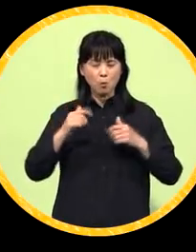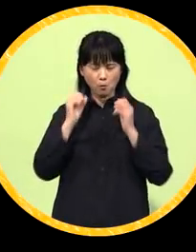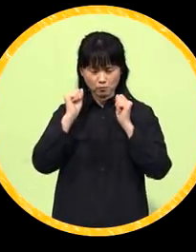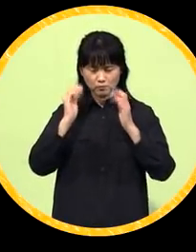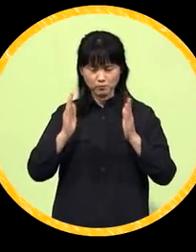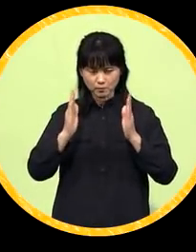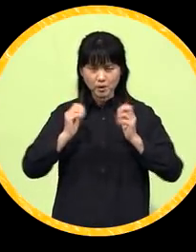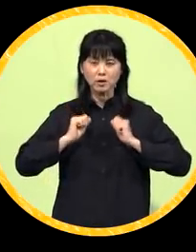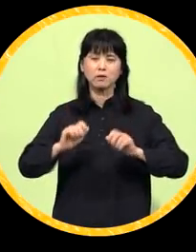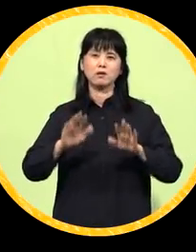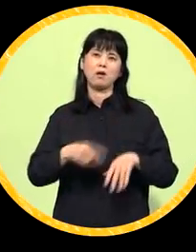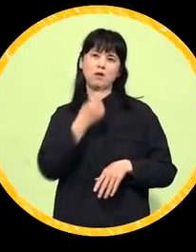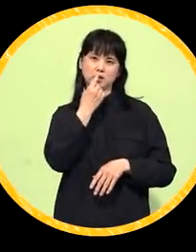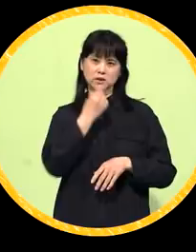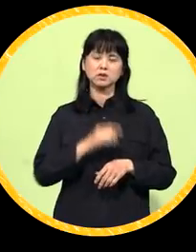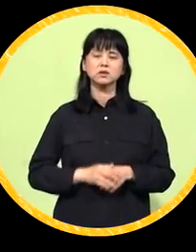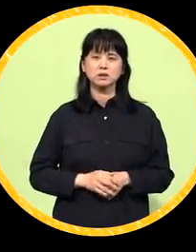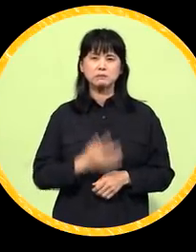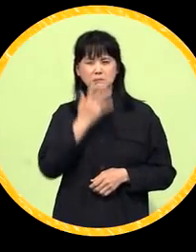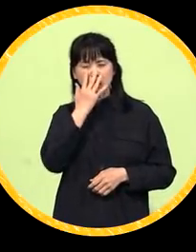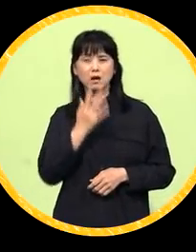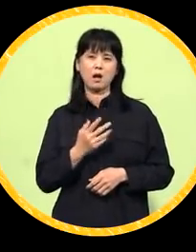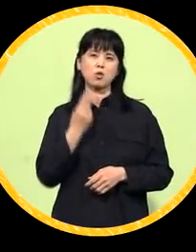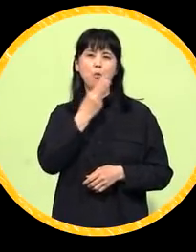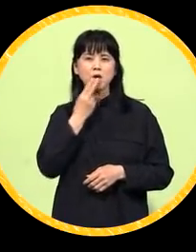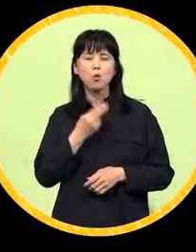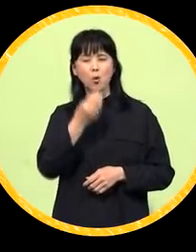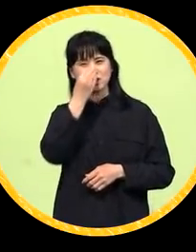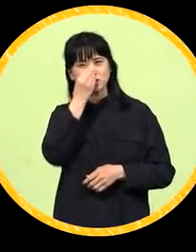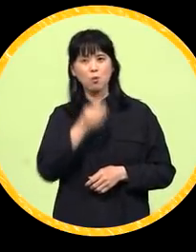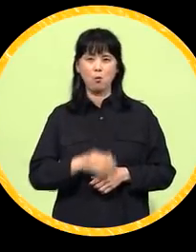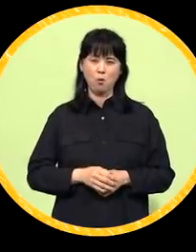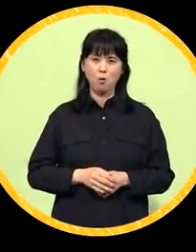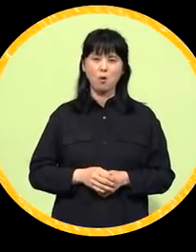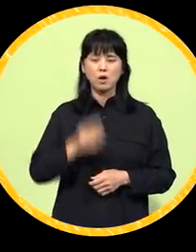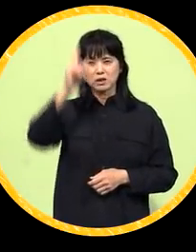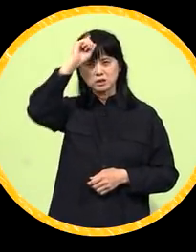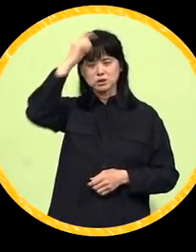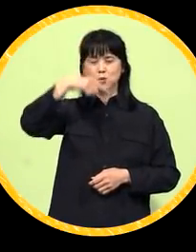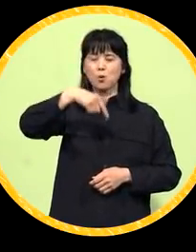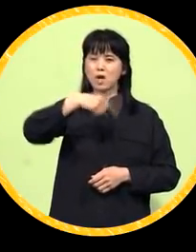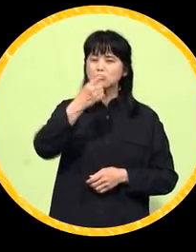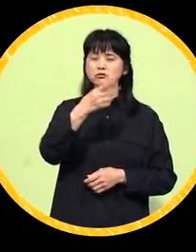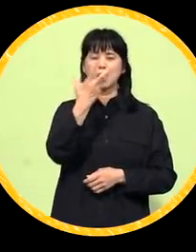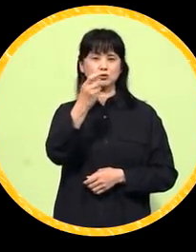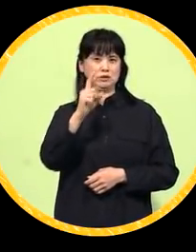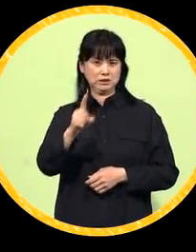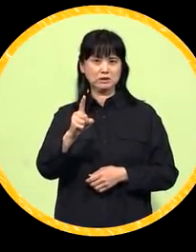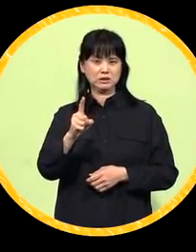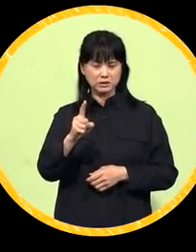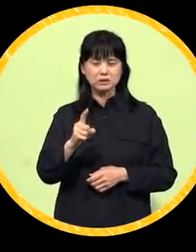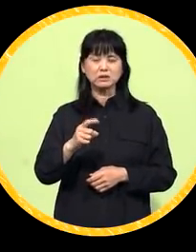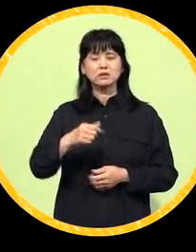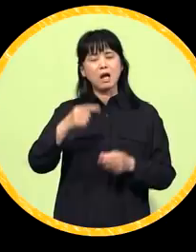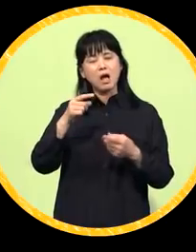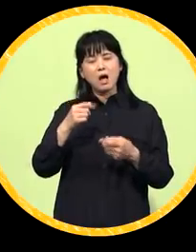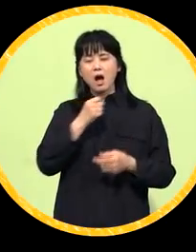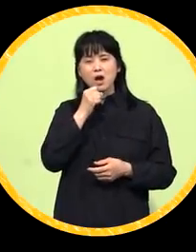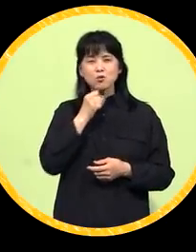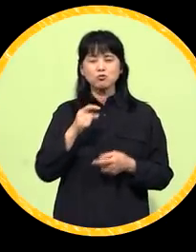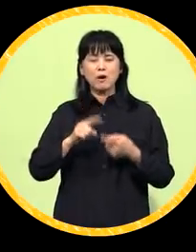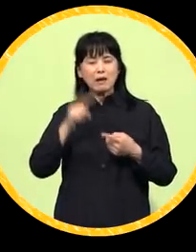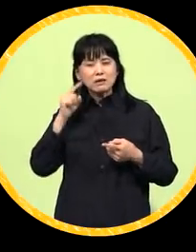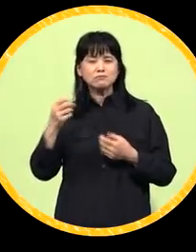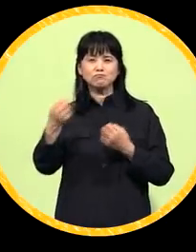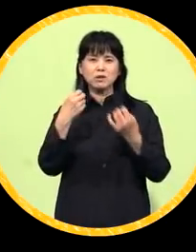続けてきた私苦手なものはトマトといちご身長は181センチととにかくアイドルらしくないと